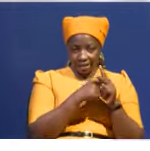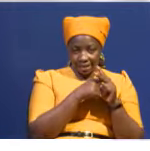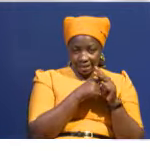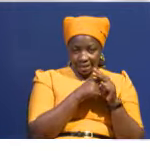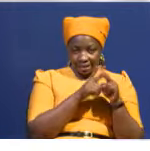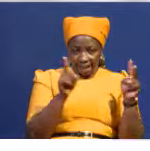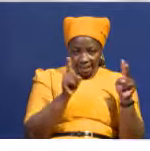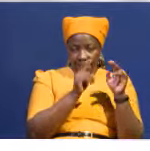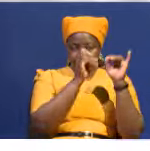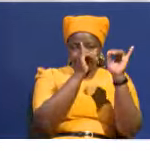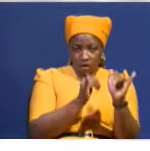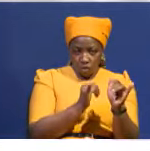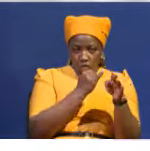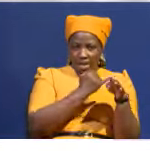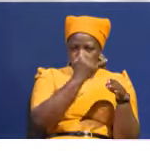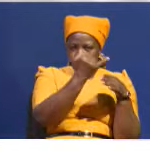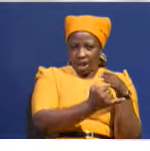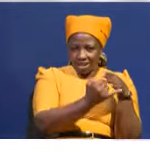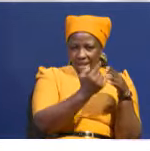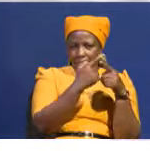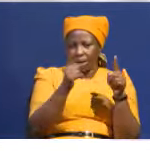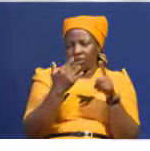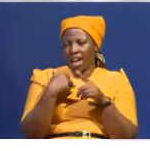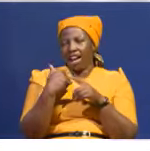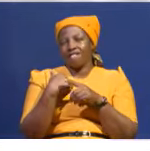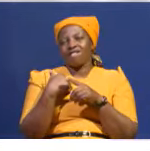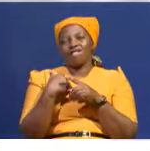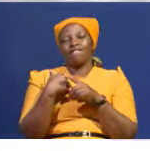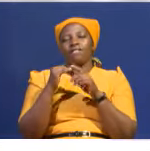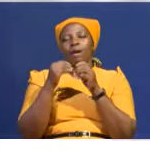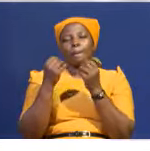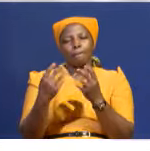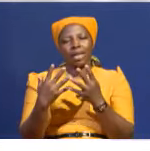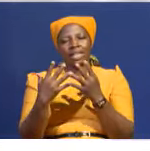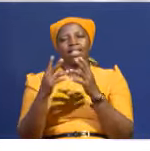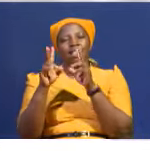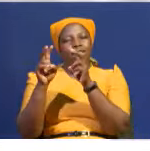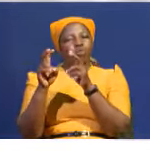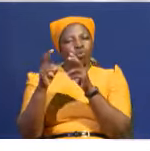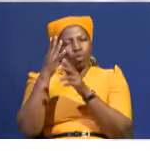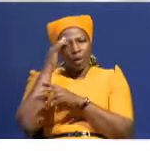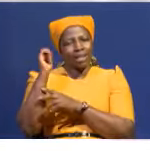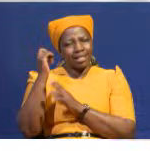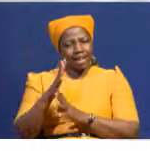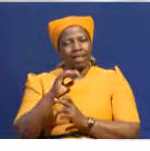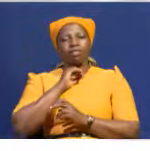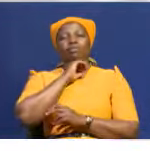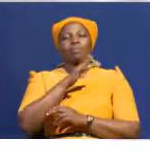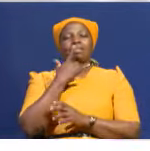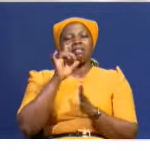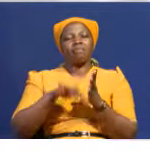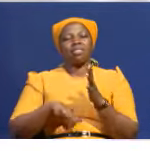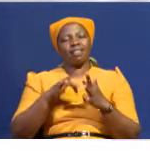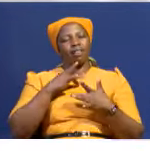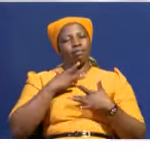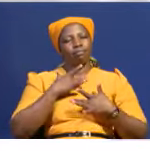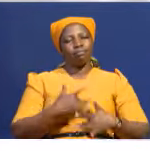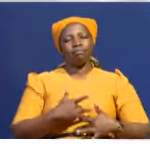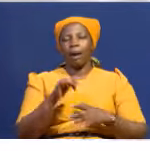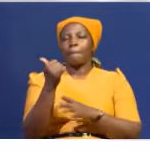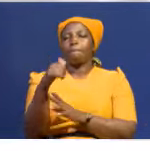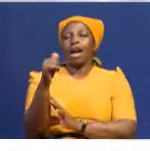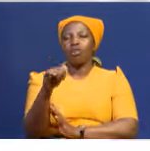wa bima mpya kunazo changamoto. Manake kumbuka Wakenya wengi wamekuwa wakilia wakisema kwamba bado hawajapata afueni licha ya kwamba bima